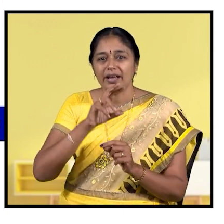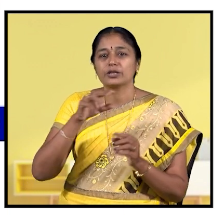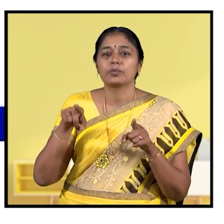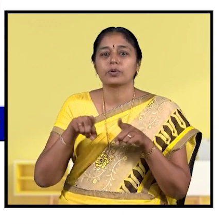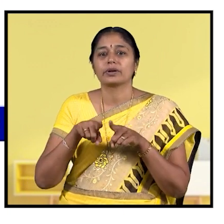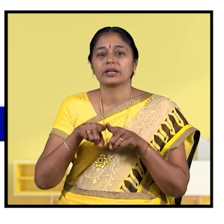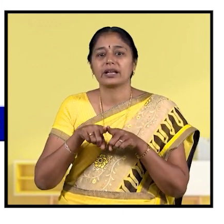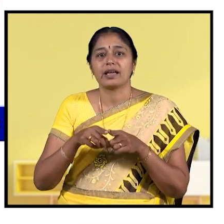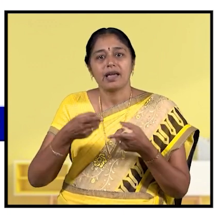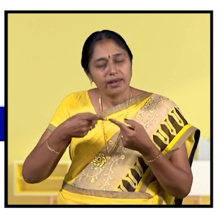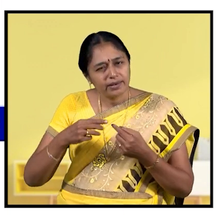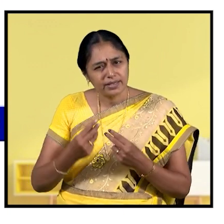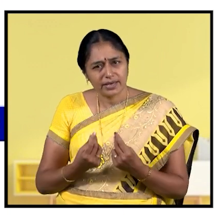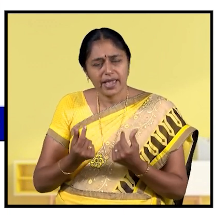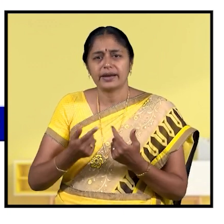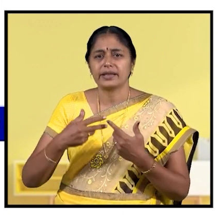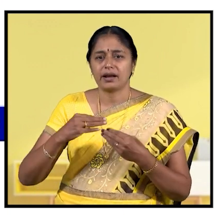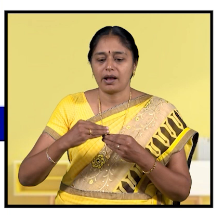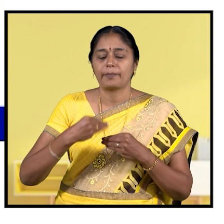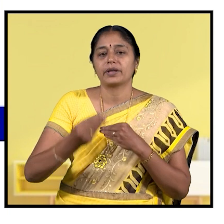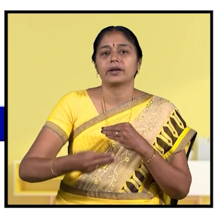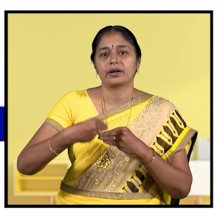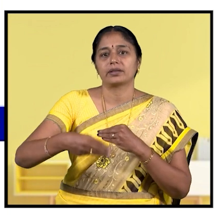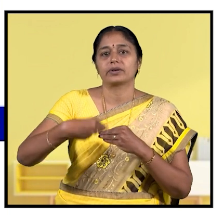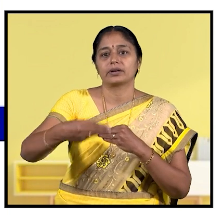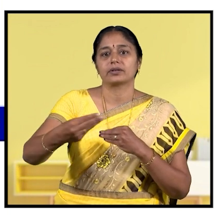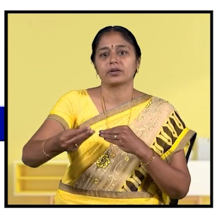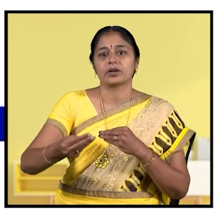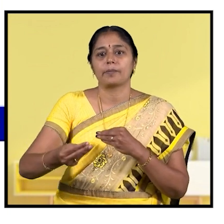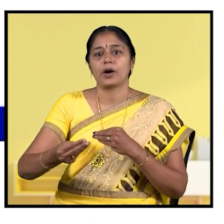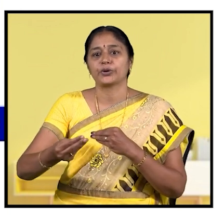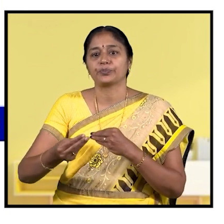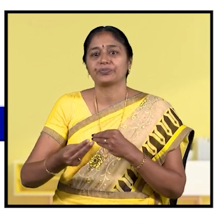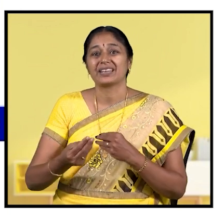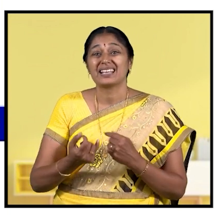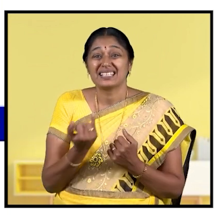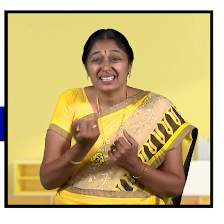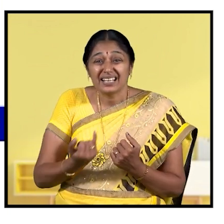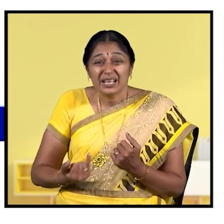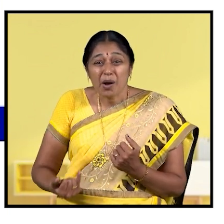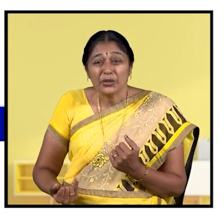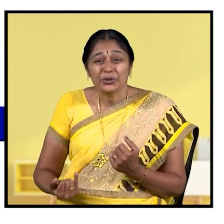பரவுது. பாதிக்கப்படக்கூடிய உறுப்புகள் சிறுநீர் புறவழி குழாய் பாதிப்பு அடைகிறது. அறிகுறி பார்த்தீங்கன்னாக்க